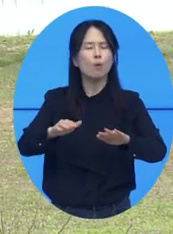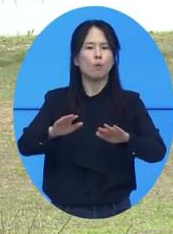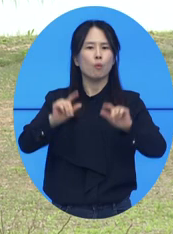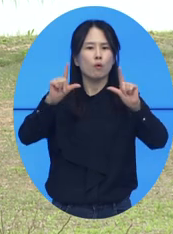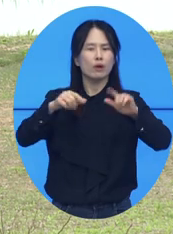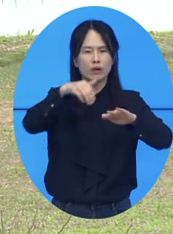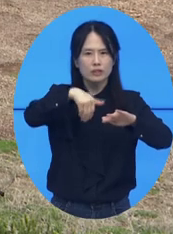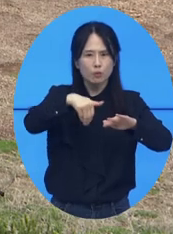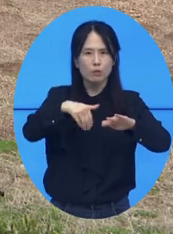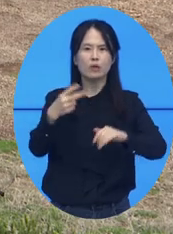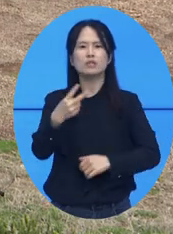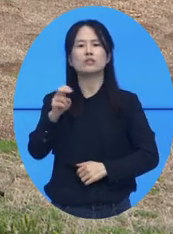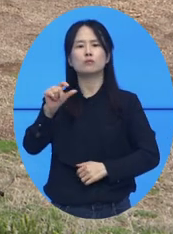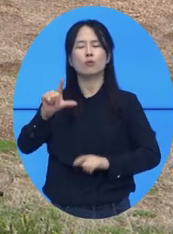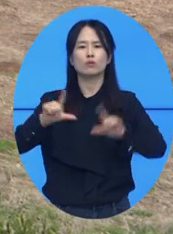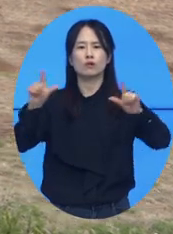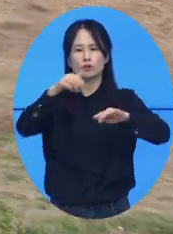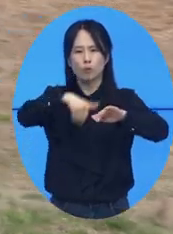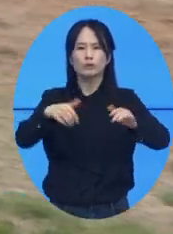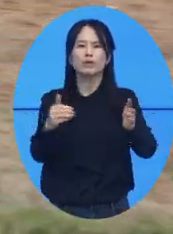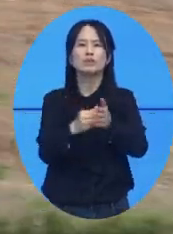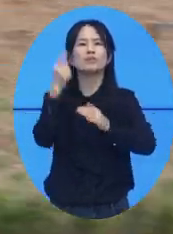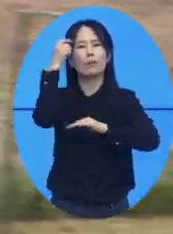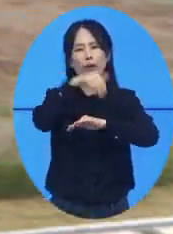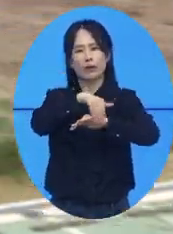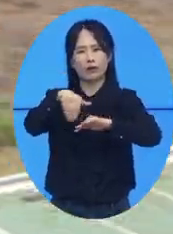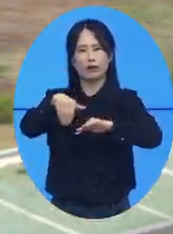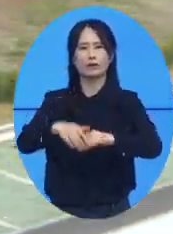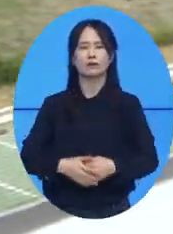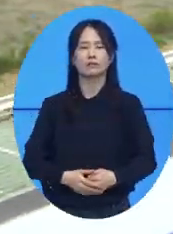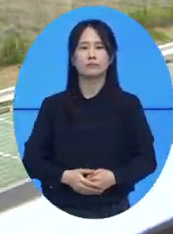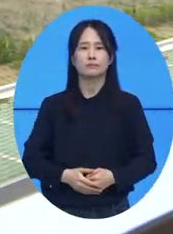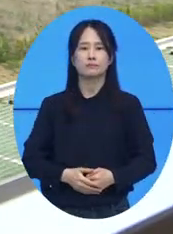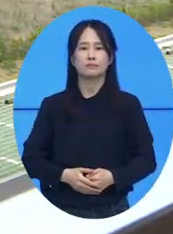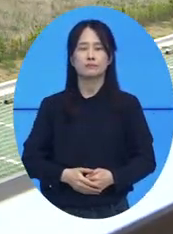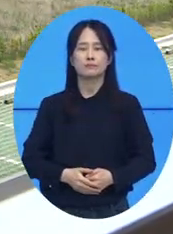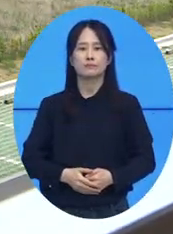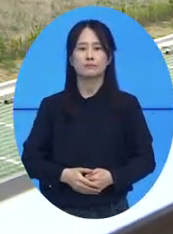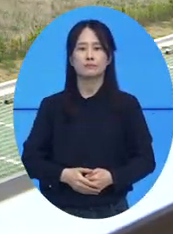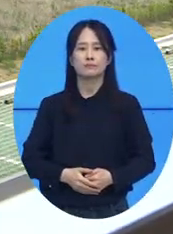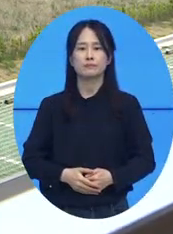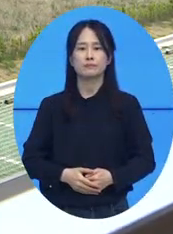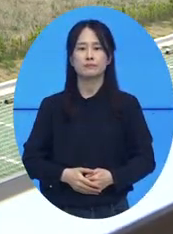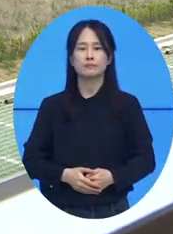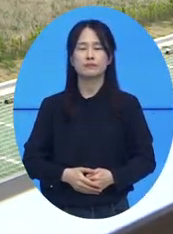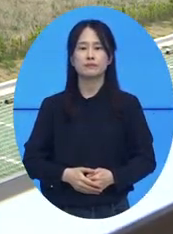오는 2025년 준공될 예정입니다. 경기 GTV 최창순입니다.